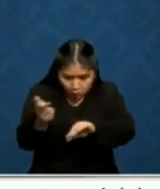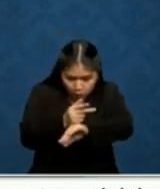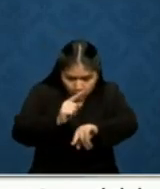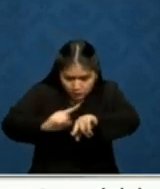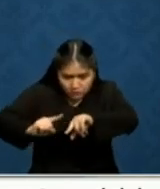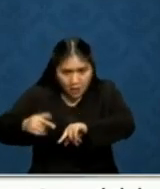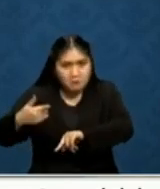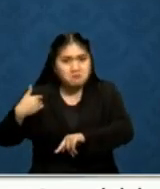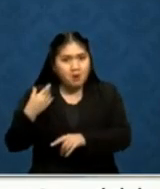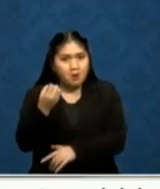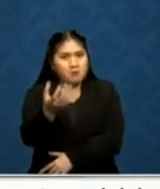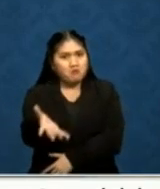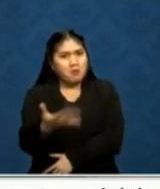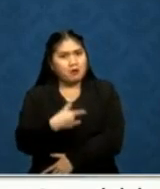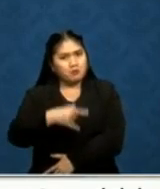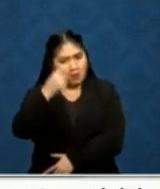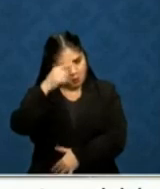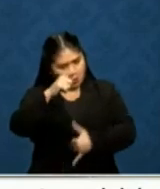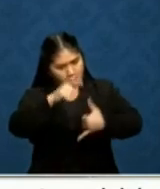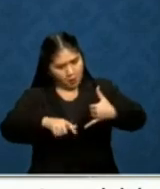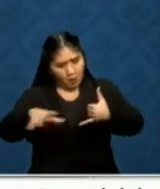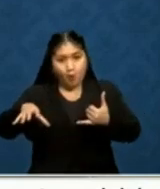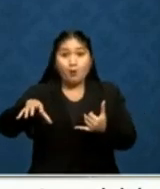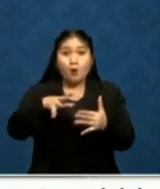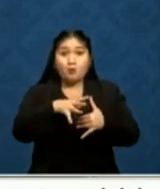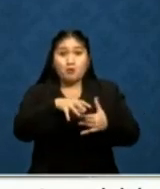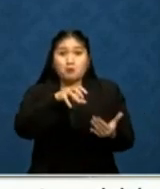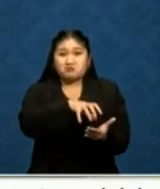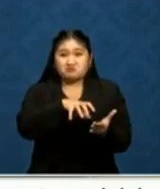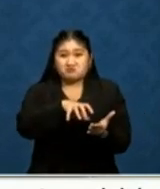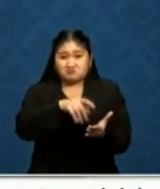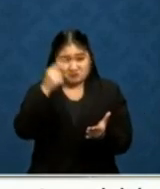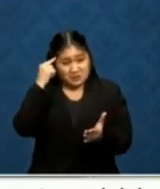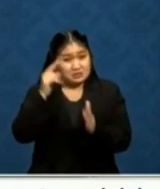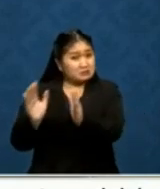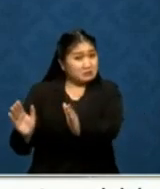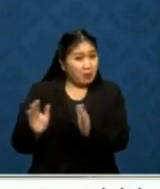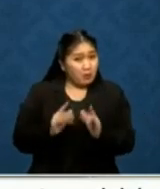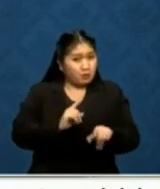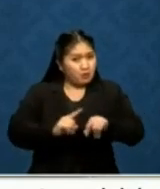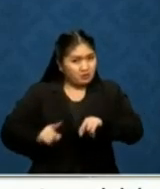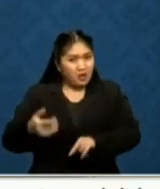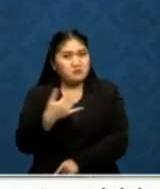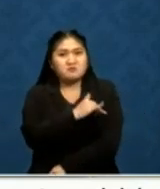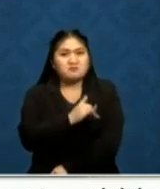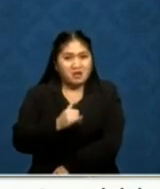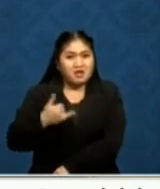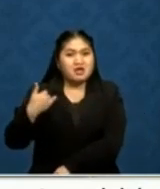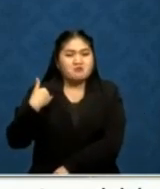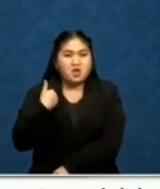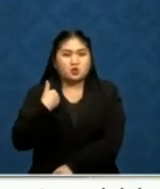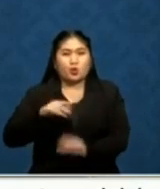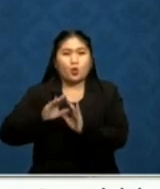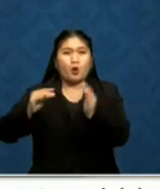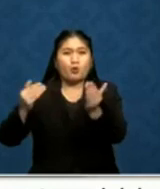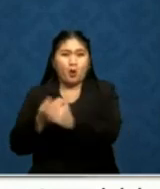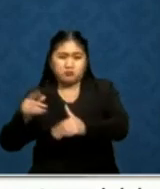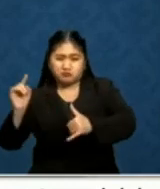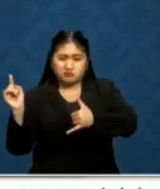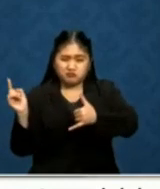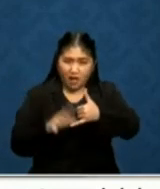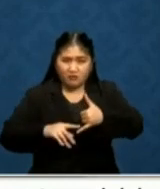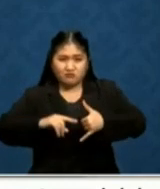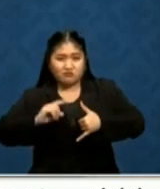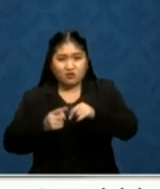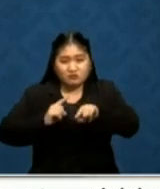ำให้เกิดพฤติกรรมเรียนแบบและเกิดปัญหาคุกคามทางเพศตามมาอาจก่อให้เกิดความรุนแรงในครอบครัวซึ่งเรา